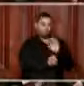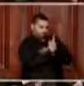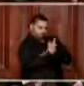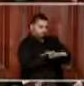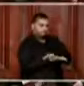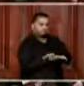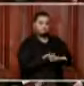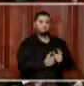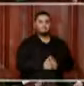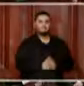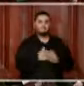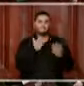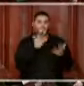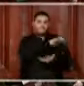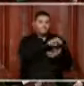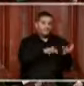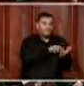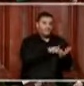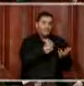والثورات الثقافية